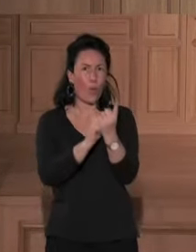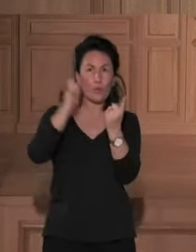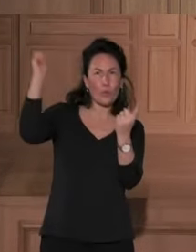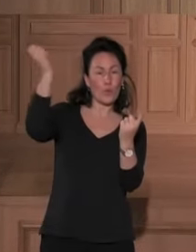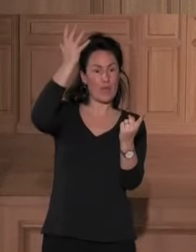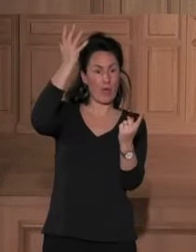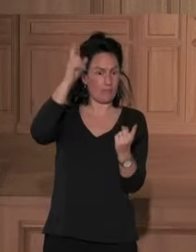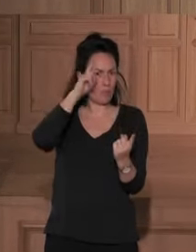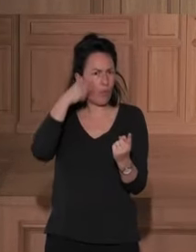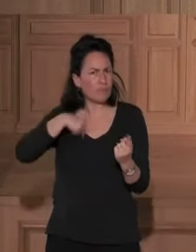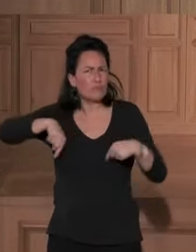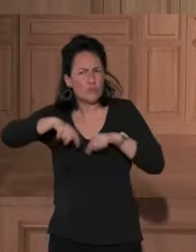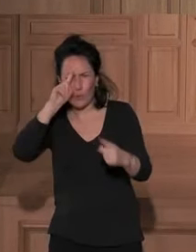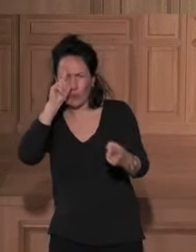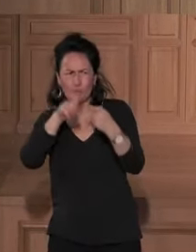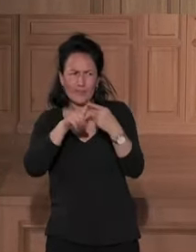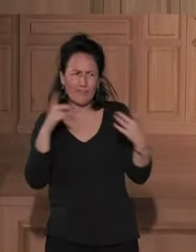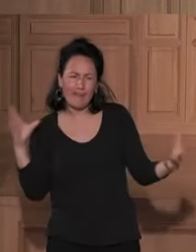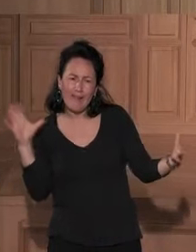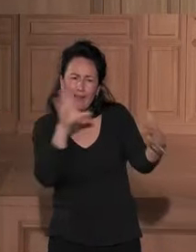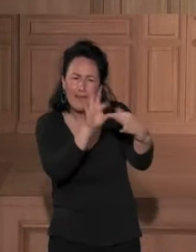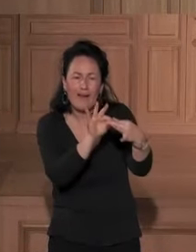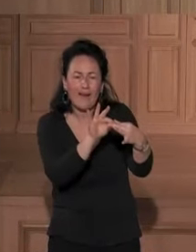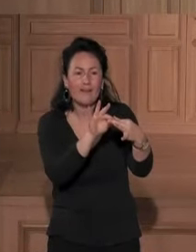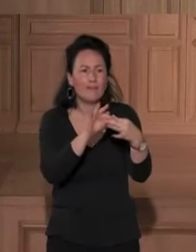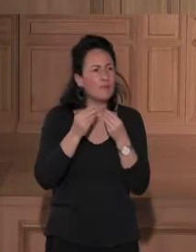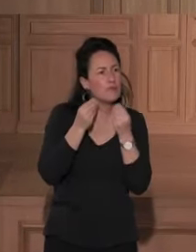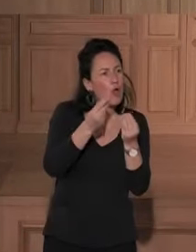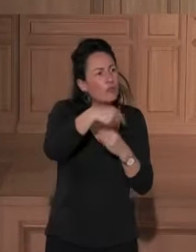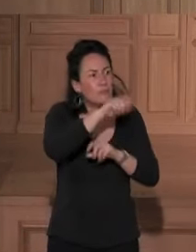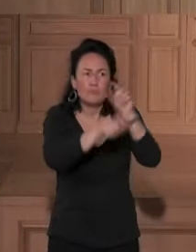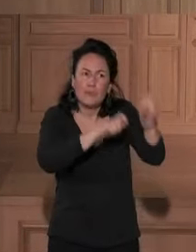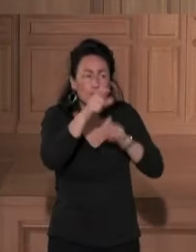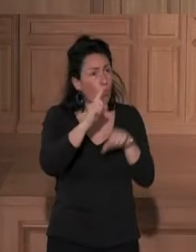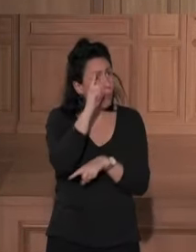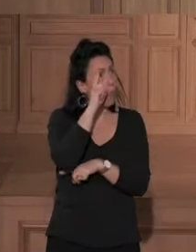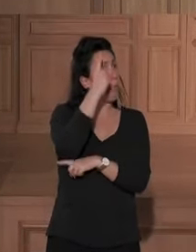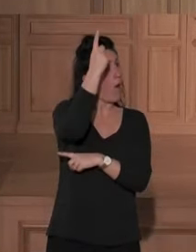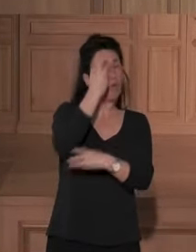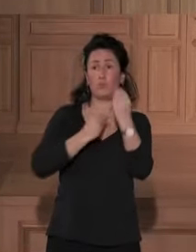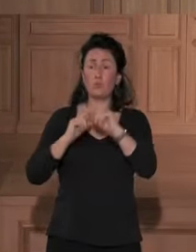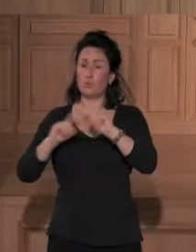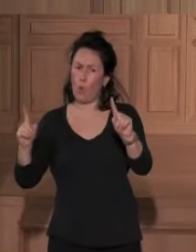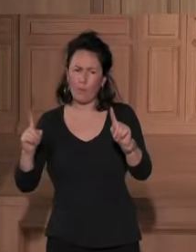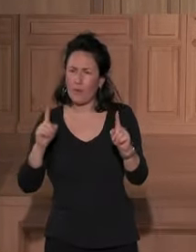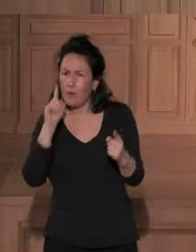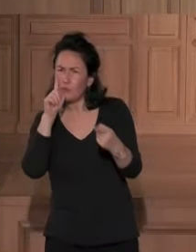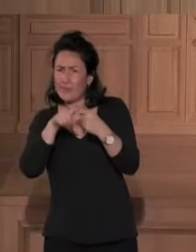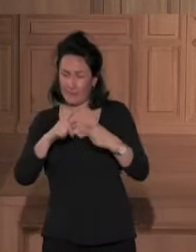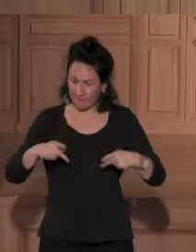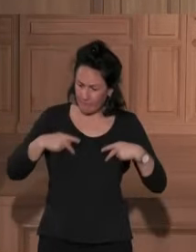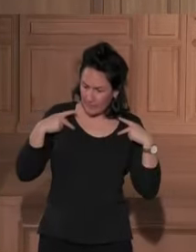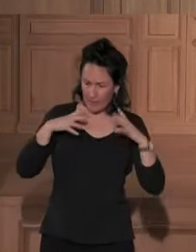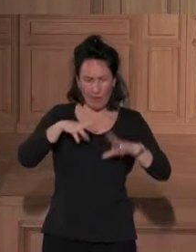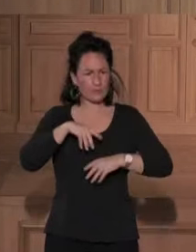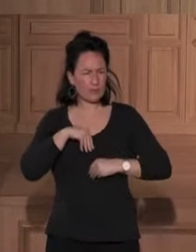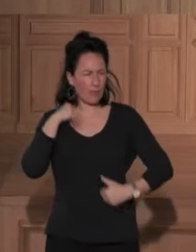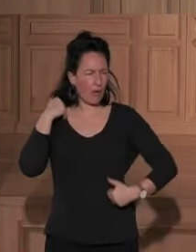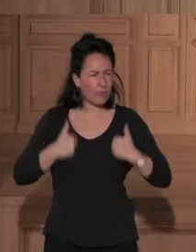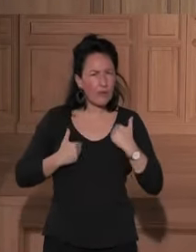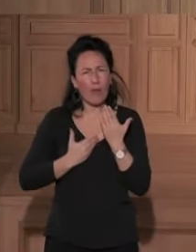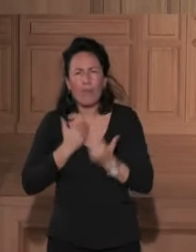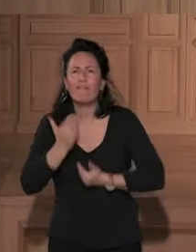sommes des créateurs de liens, pour permettre à chacun, croyant ou non, de trouver une piste pour mieux vivre avec le handicap, pour